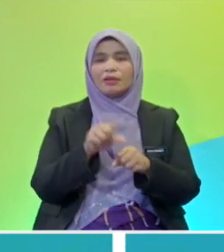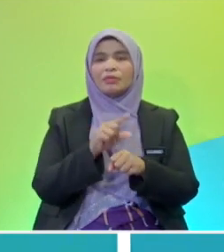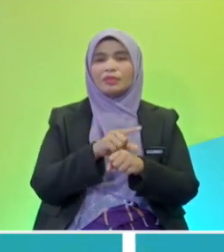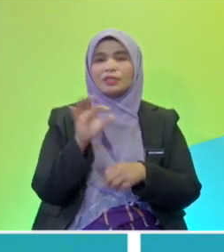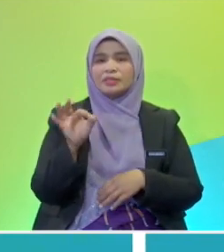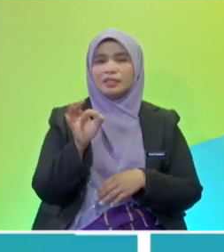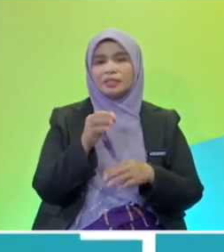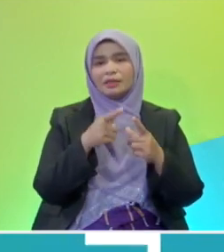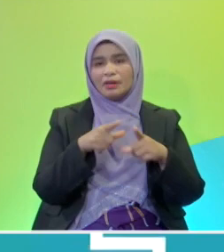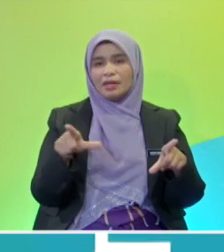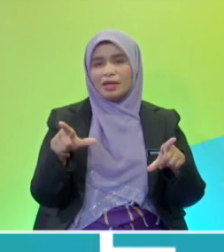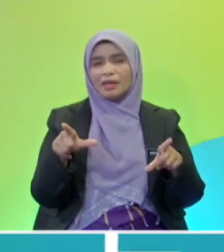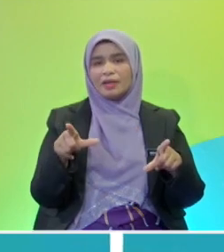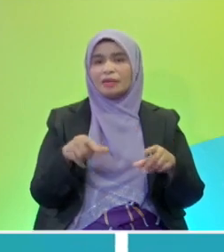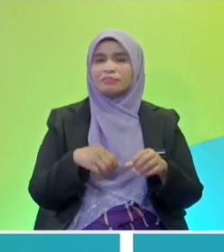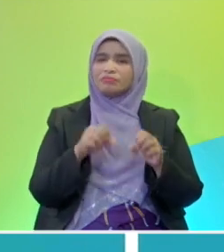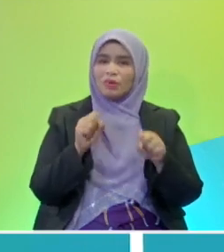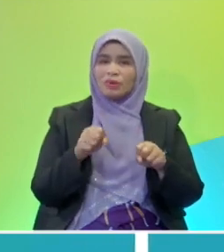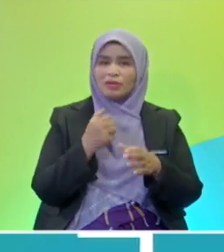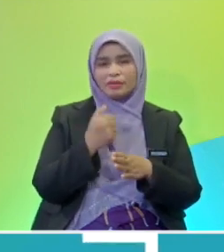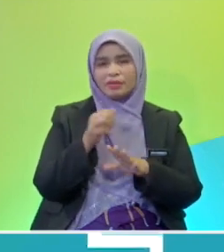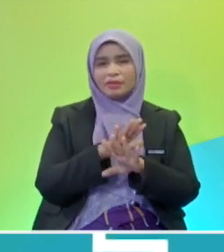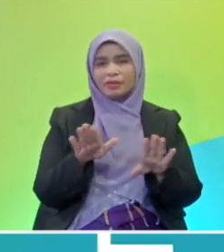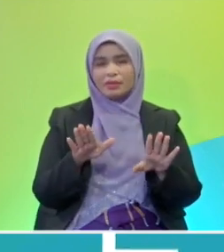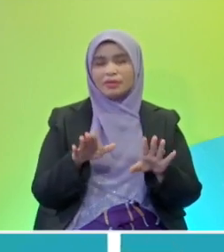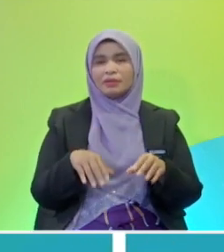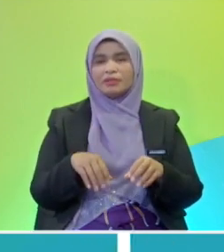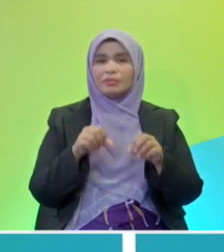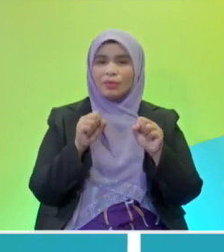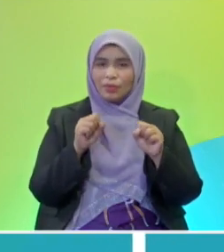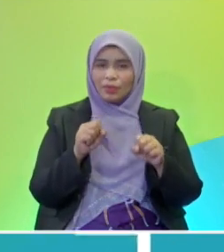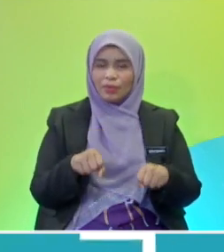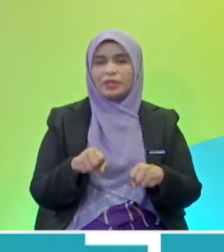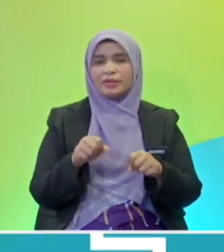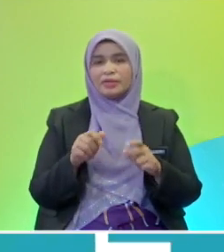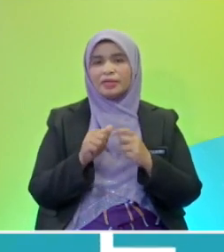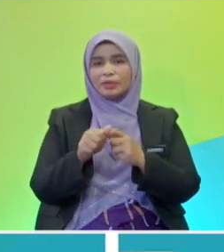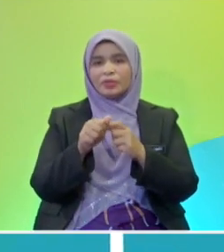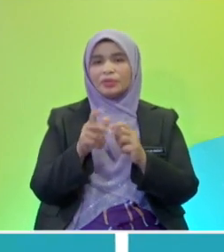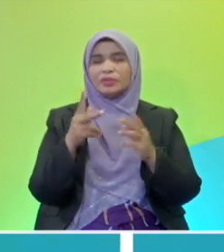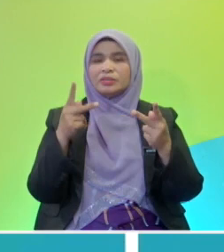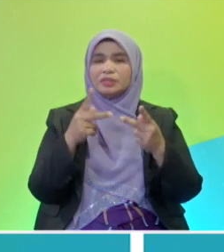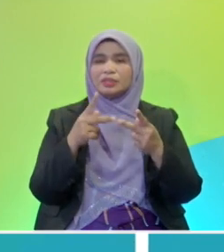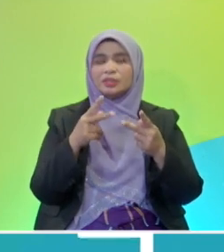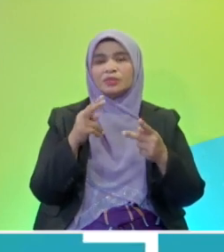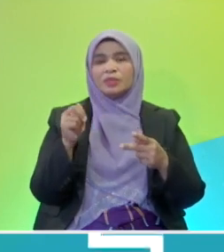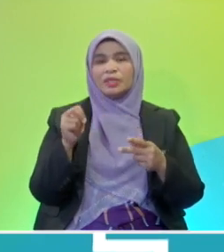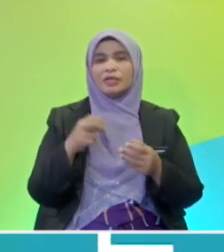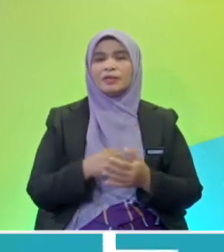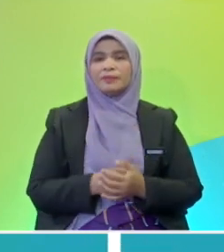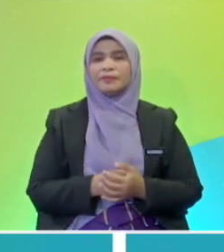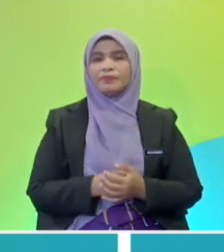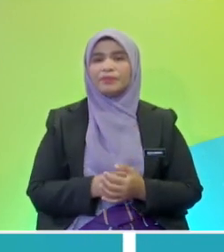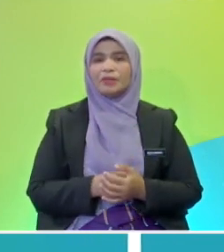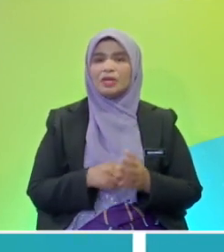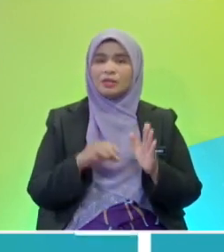jahitan yang lain kan boleh tu Cikgu boleh ikut kesesuaian yang mana yang boleh tahan macam jahitan Kia okey contohnya ialah